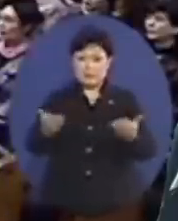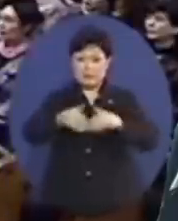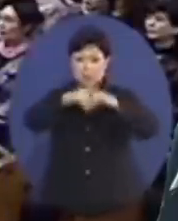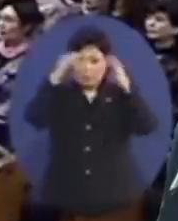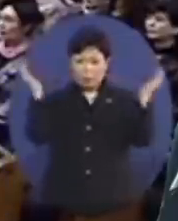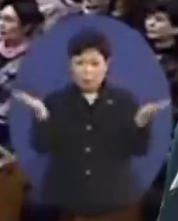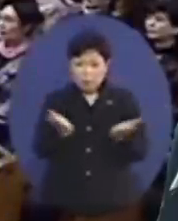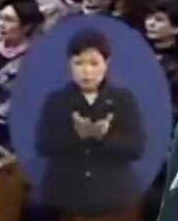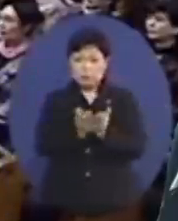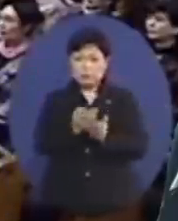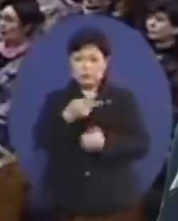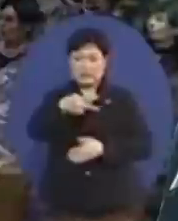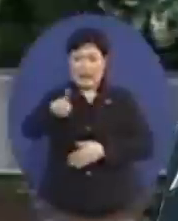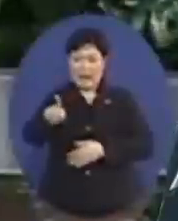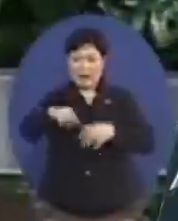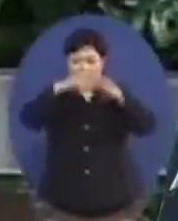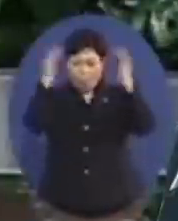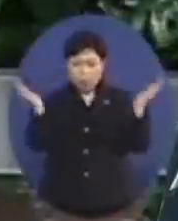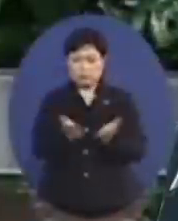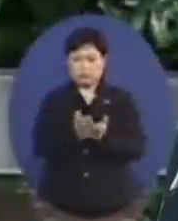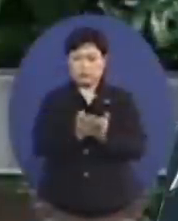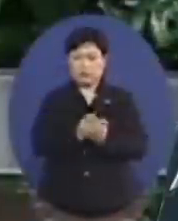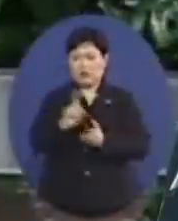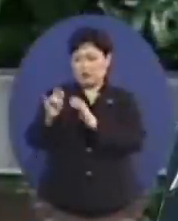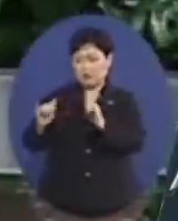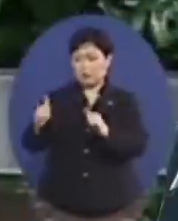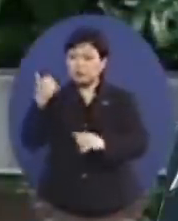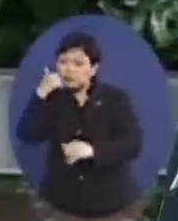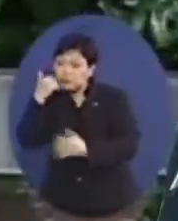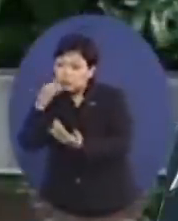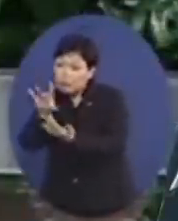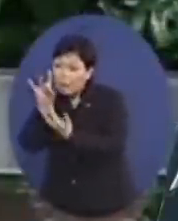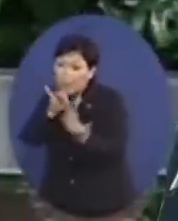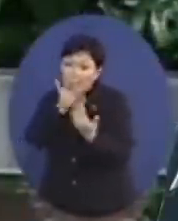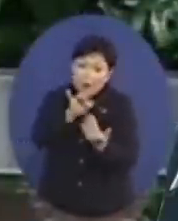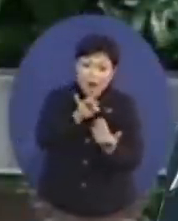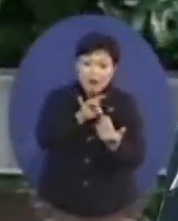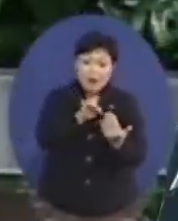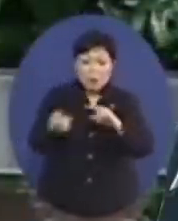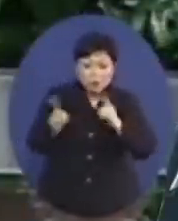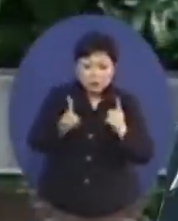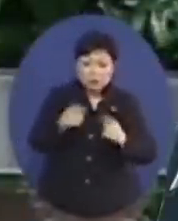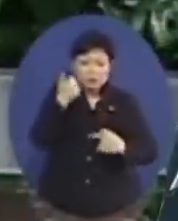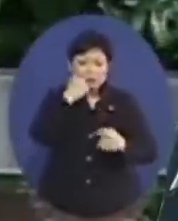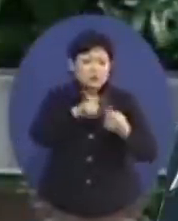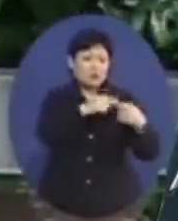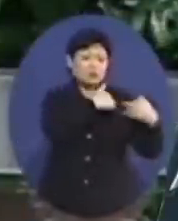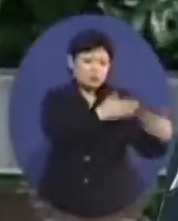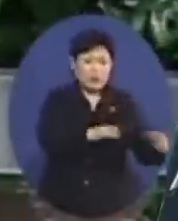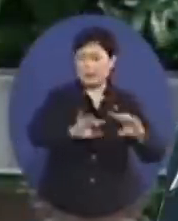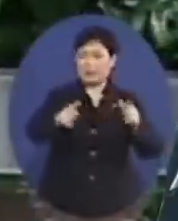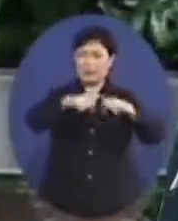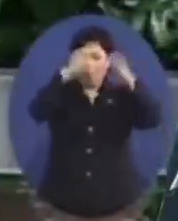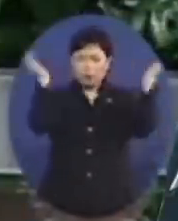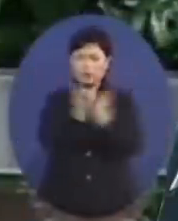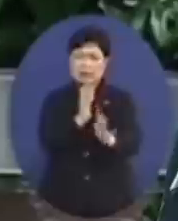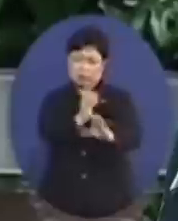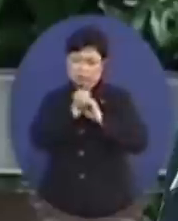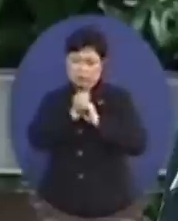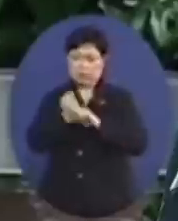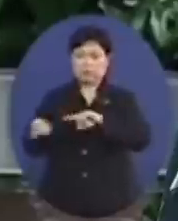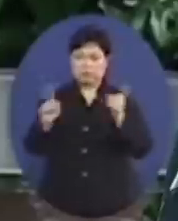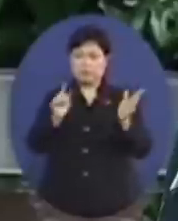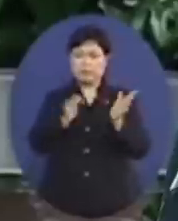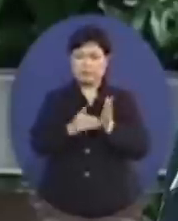붙어 있습니다. 어떤 사람은 고치고 어떤 사람은 안 고쳤다 이렇게 말하지 않으시고 다 고치다.